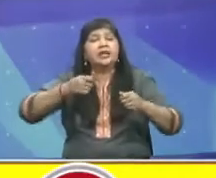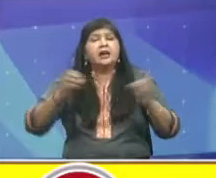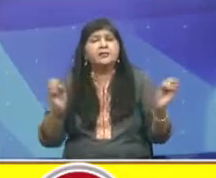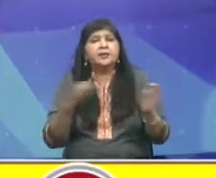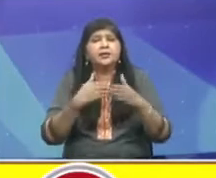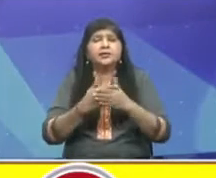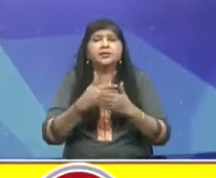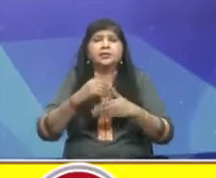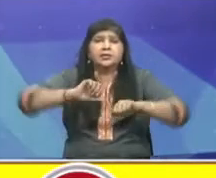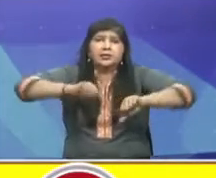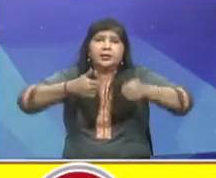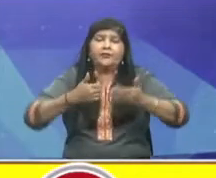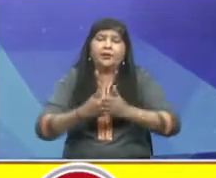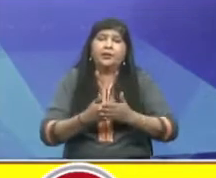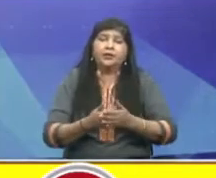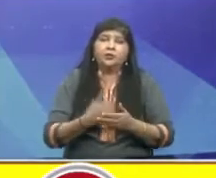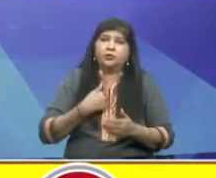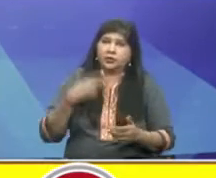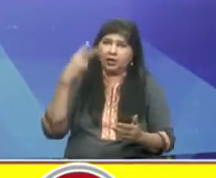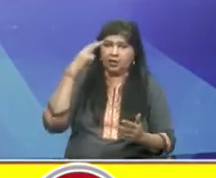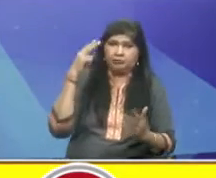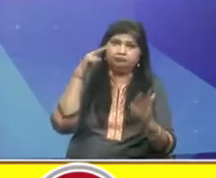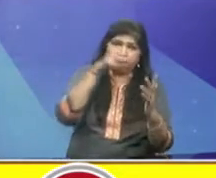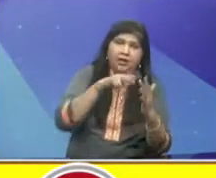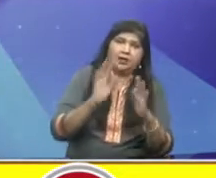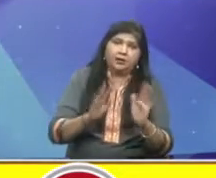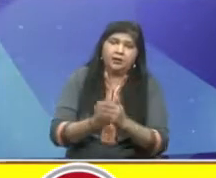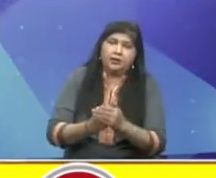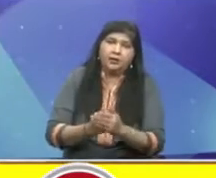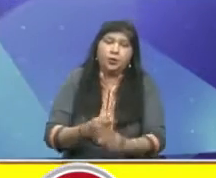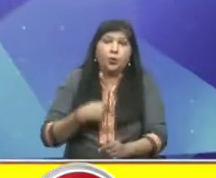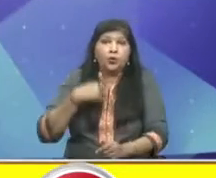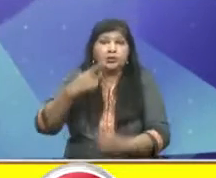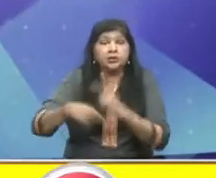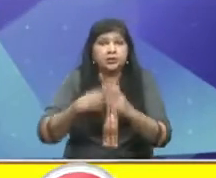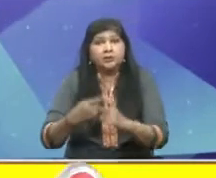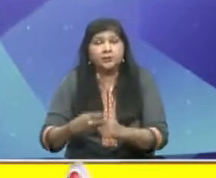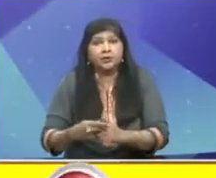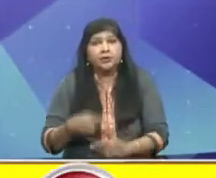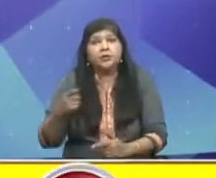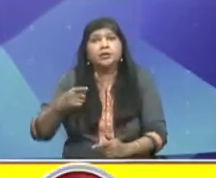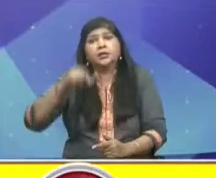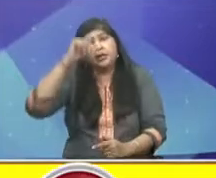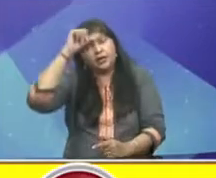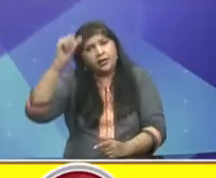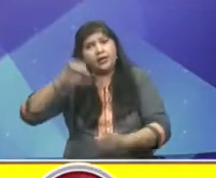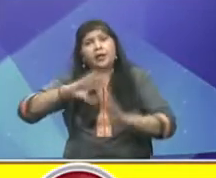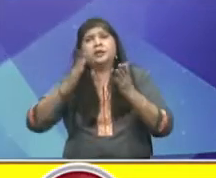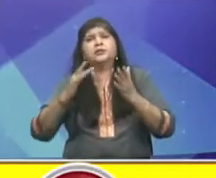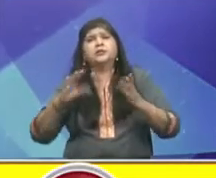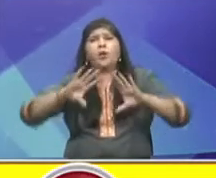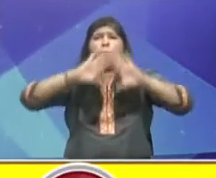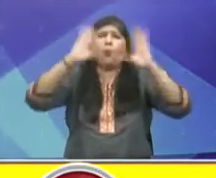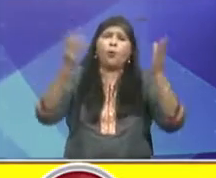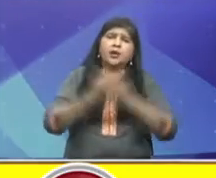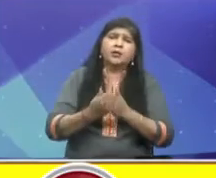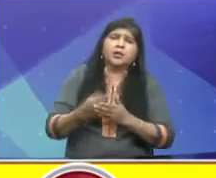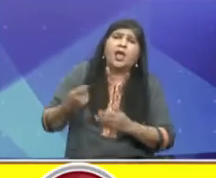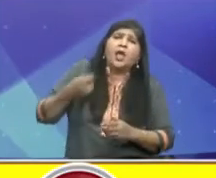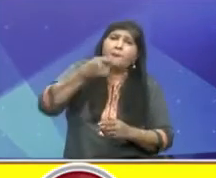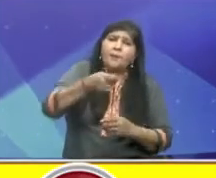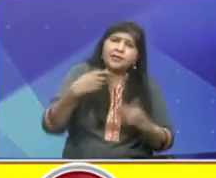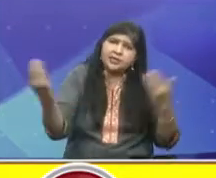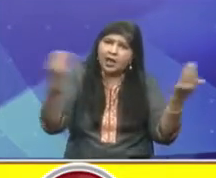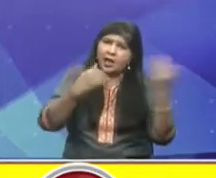के कारण हर किसी का उस पर ध्यान गया है और जिस प्रकार से देश से, विदेश से, निवेशकों